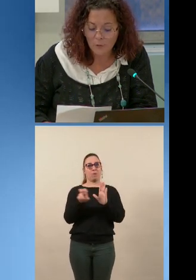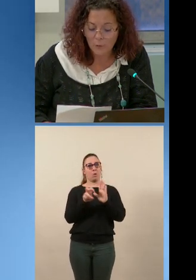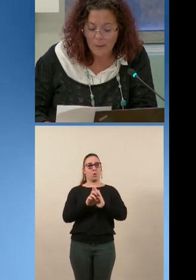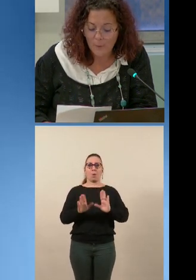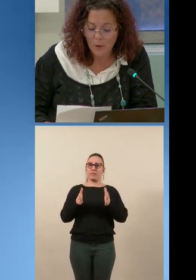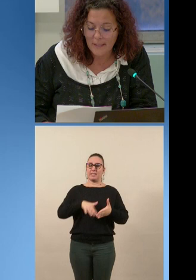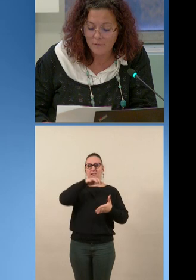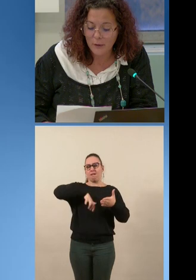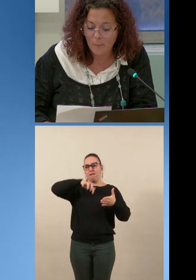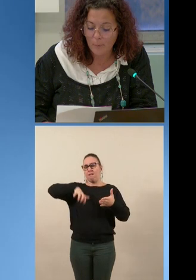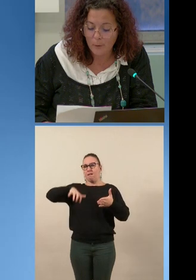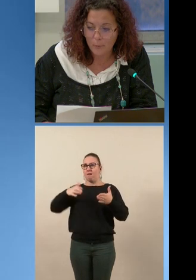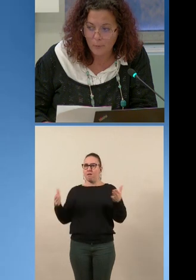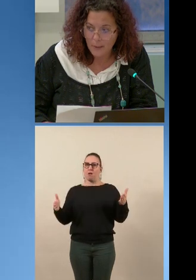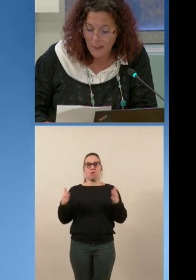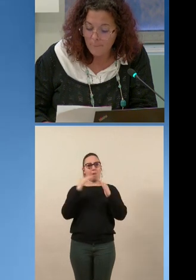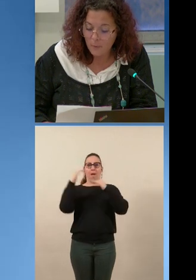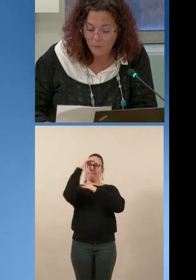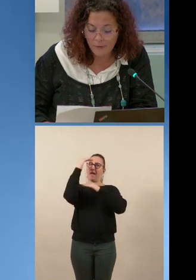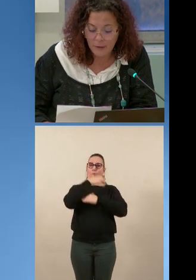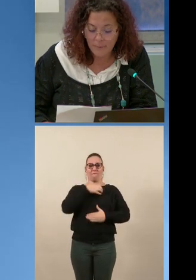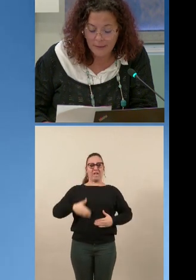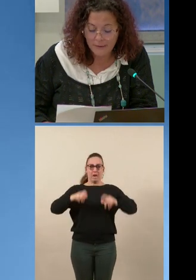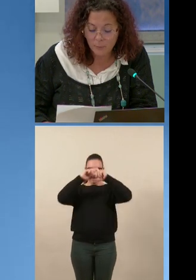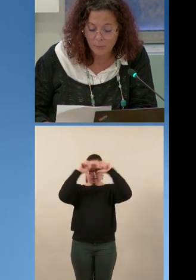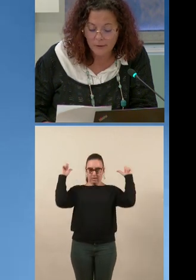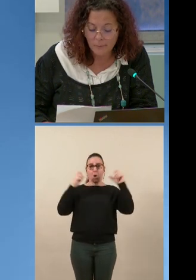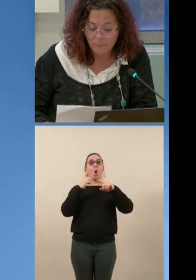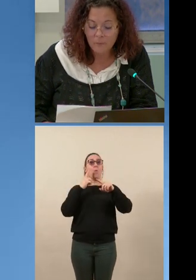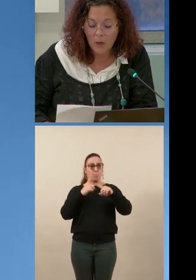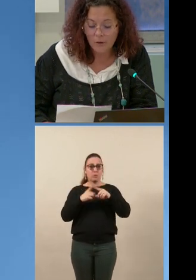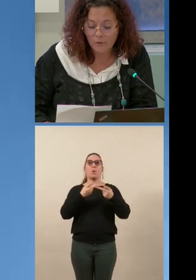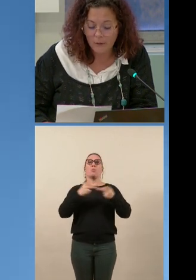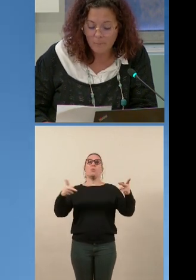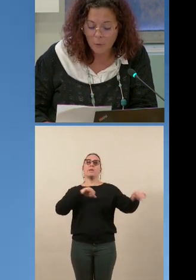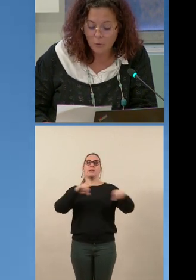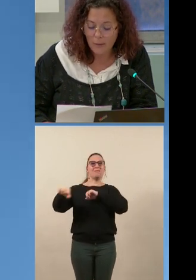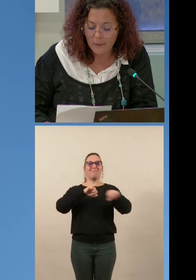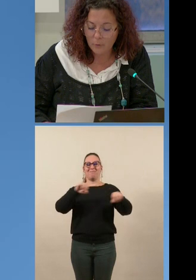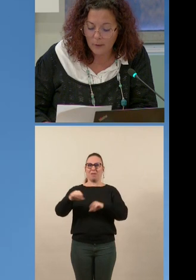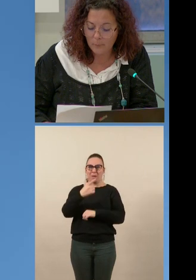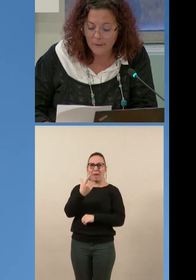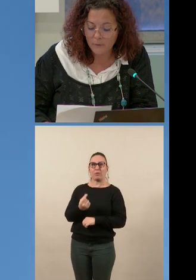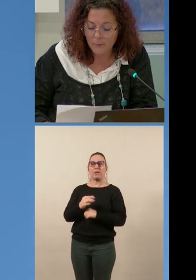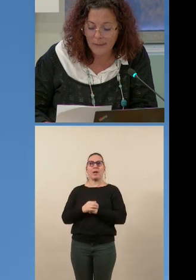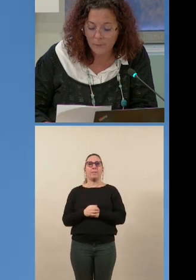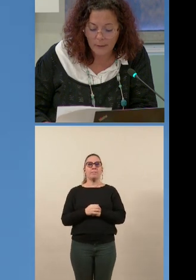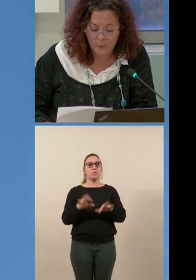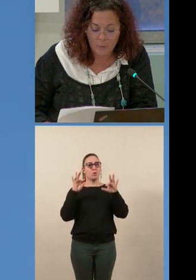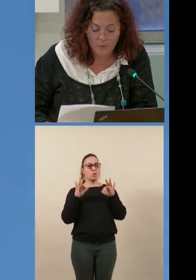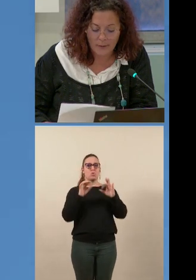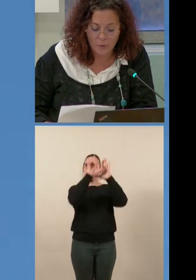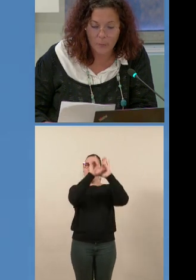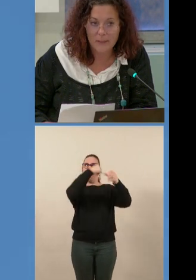mettre dans ce rapport la ville comme employeuse mais aussi comme actrice publique en effet au-delà de répondre à des obligations